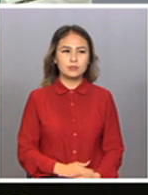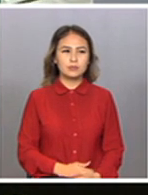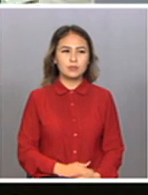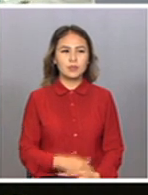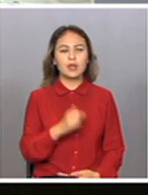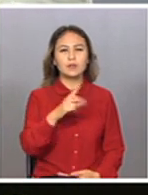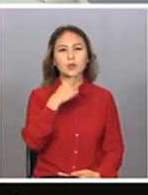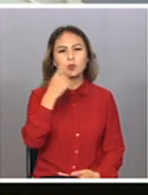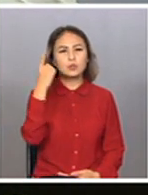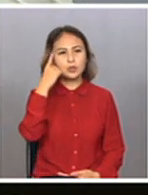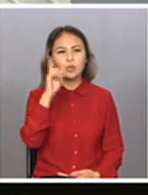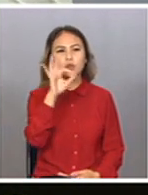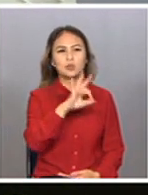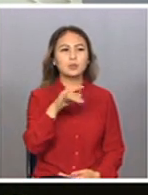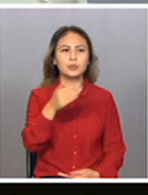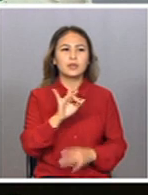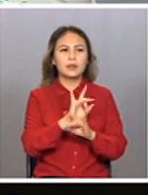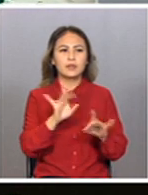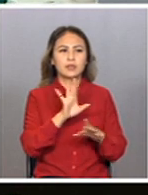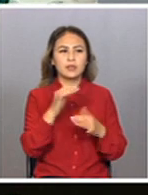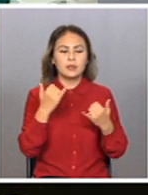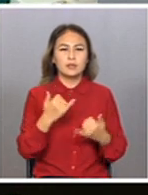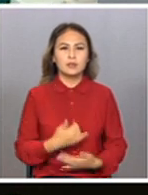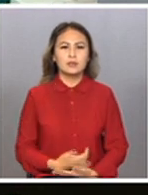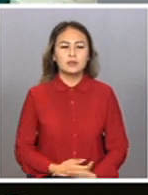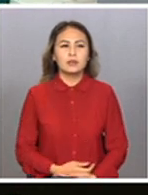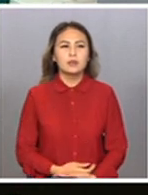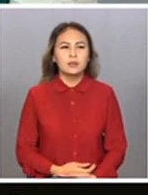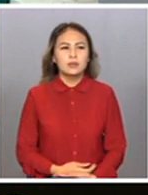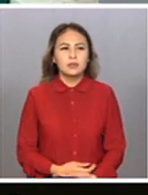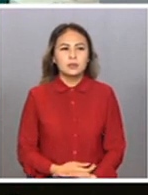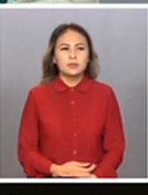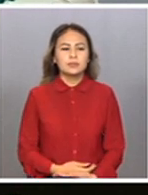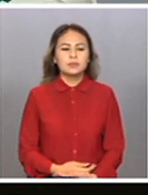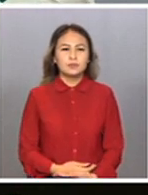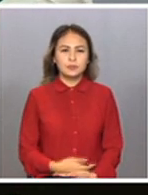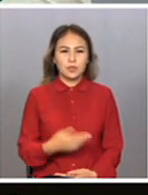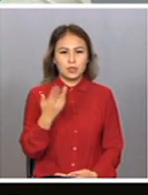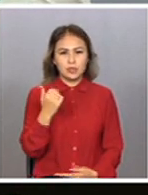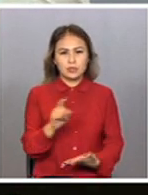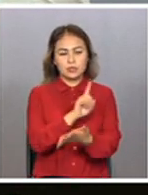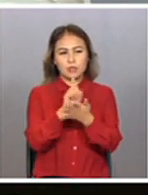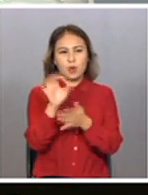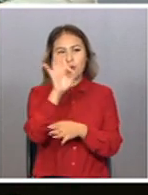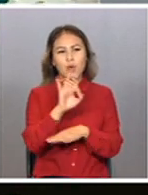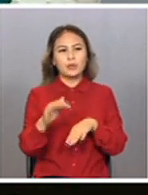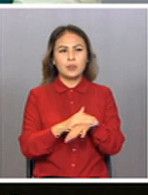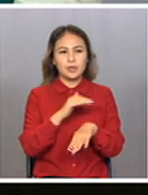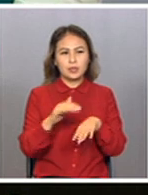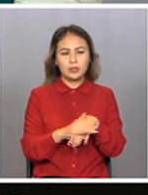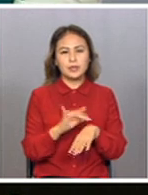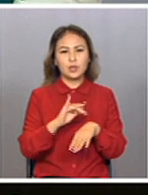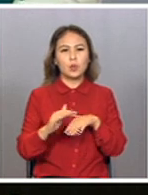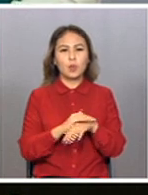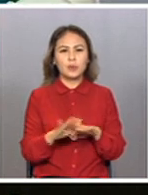Как вы думаете, ребята, о чем мы будем говорить сегодня? Конечно, о доброте и